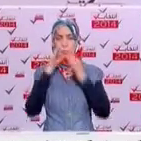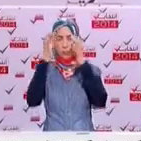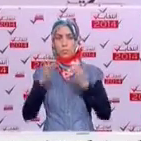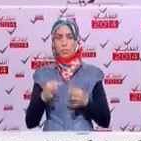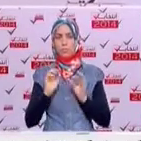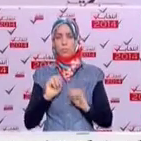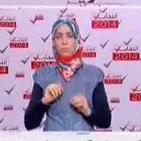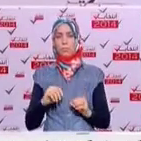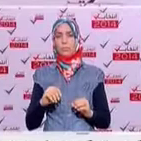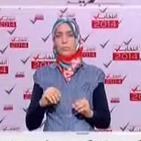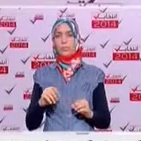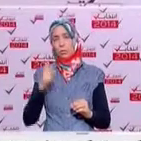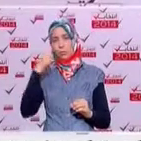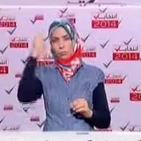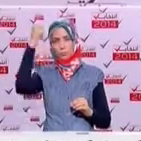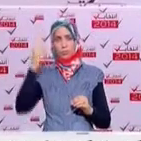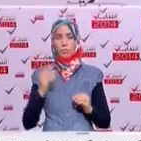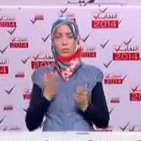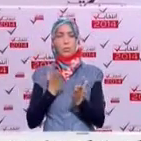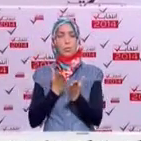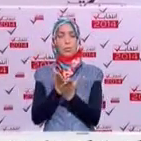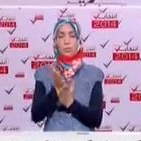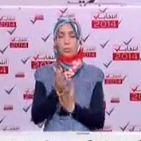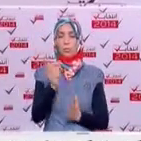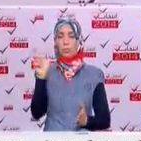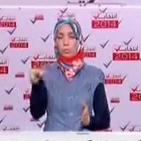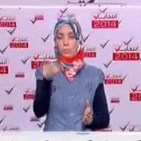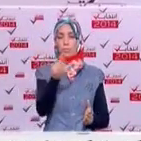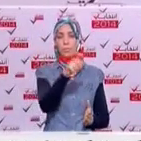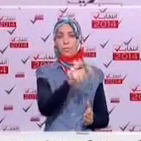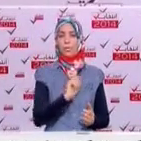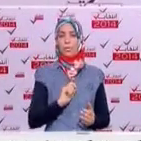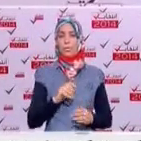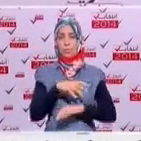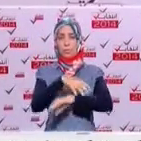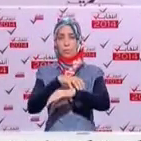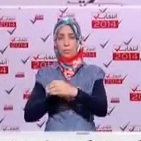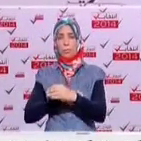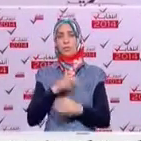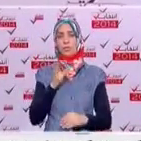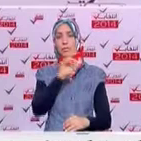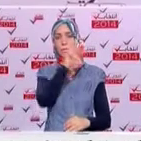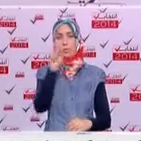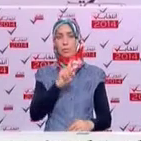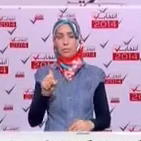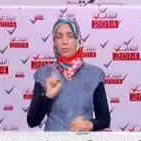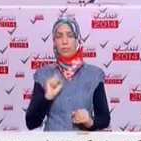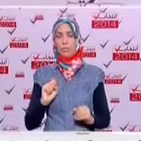ما هي مطالب تستجيب لحقوق أهالي وسكان ولاية